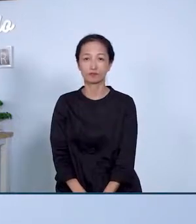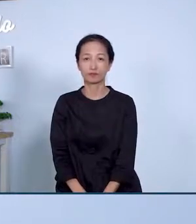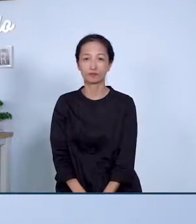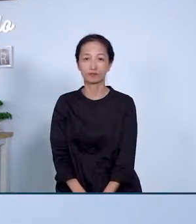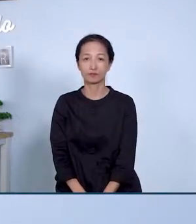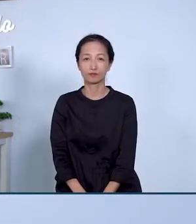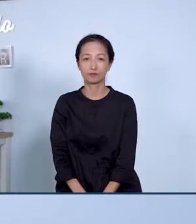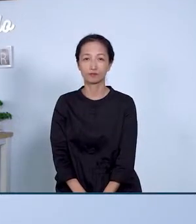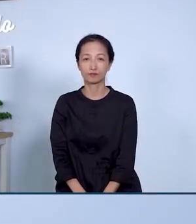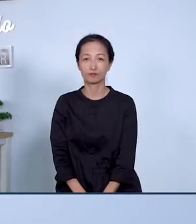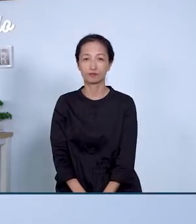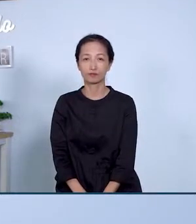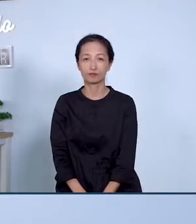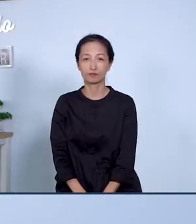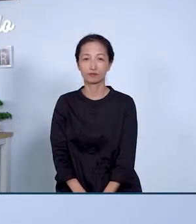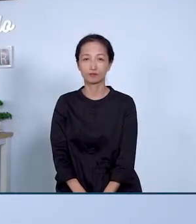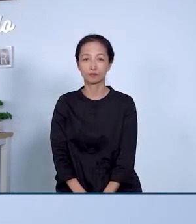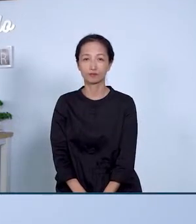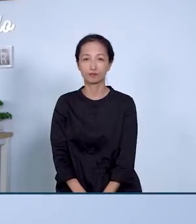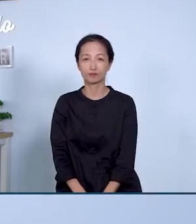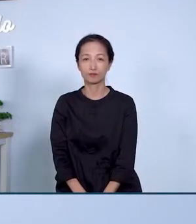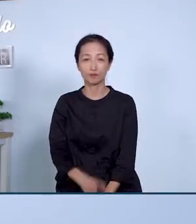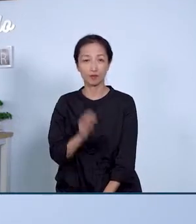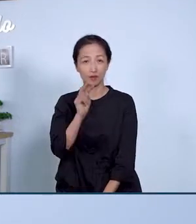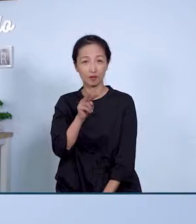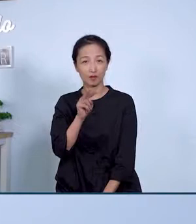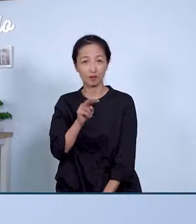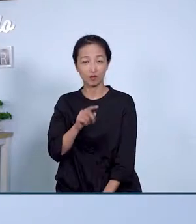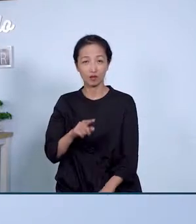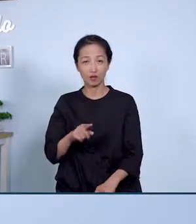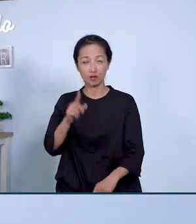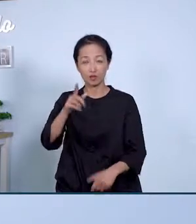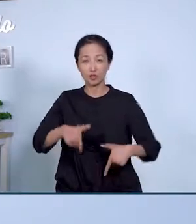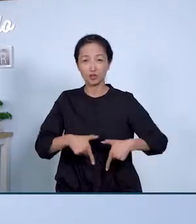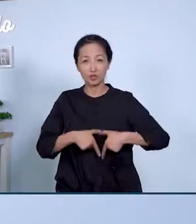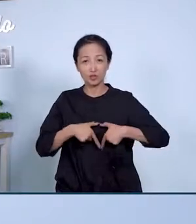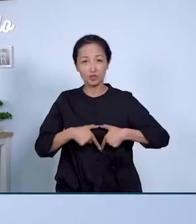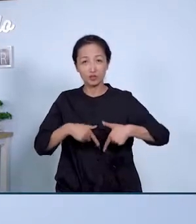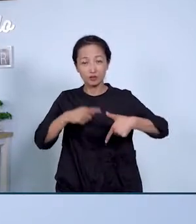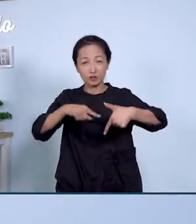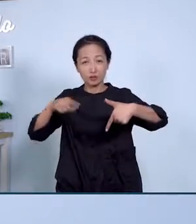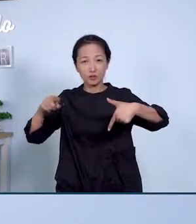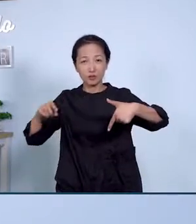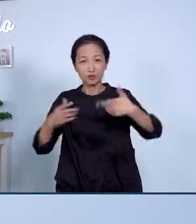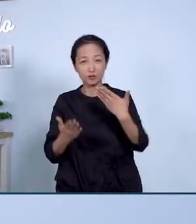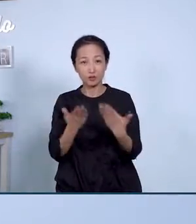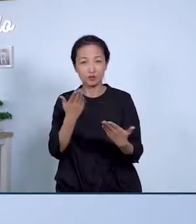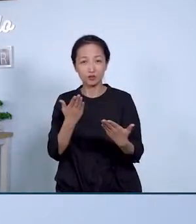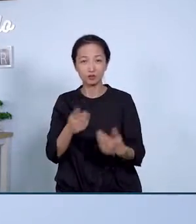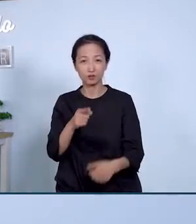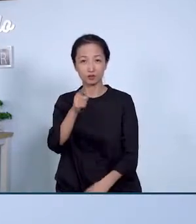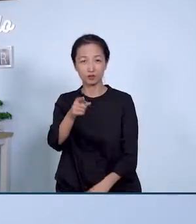五，根据心电图显示，你的心律失常。